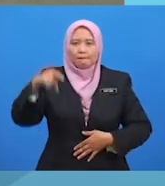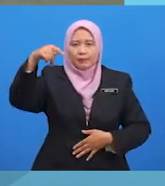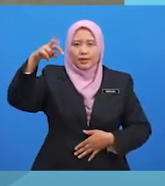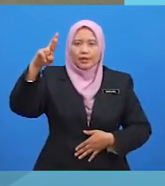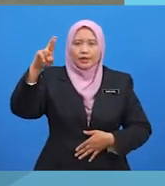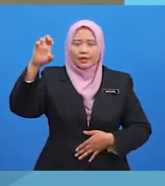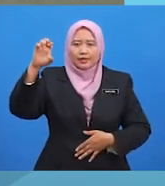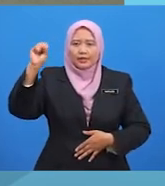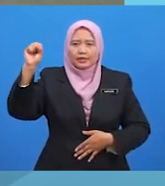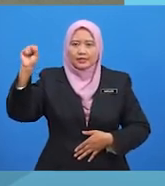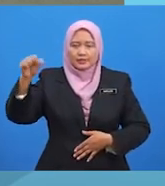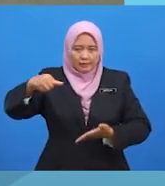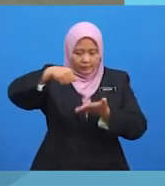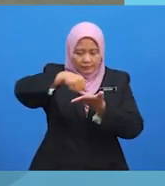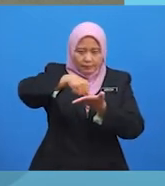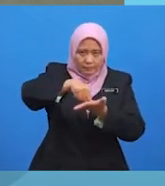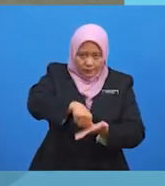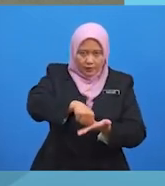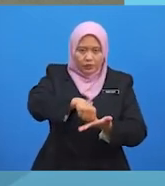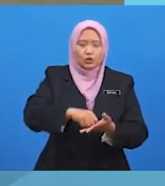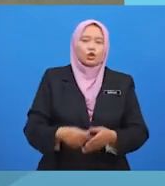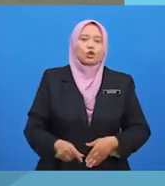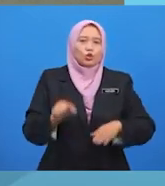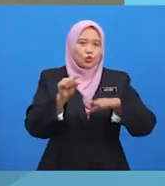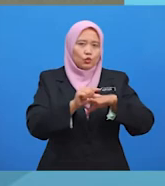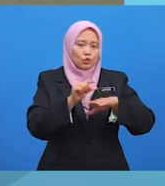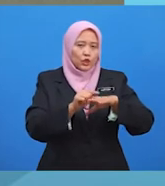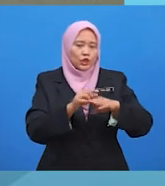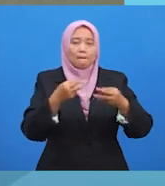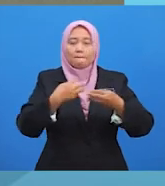press menggunakan mesin button bash.